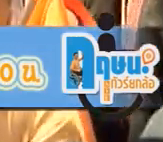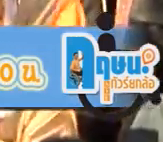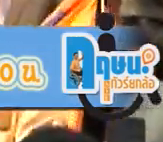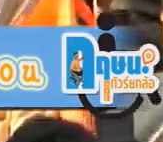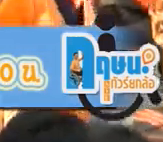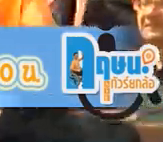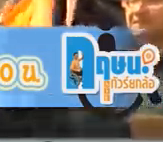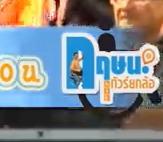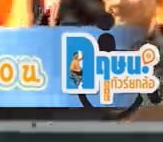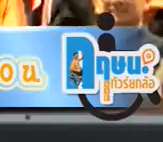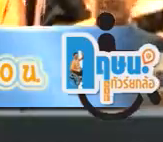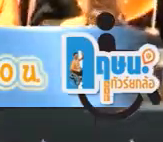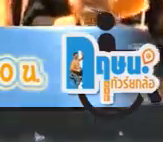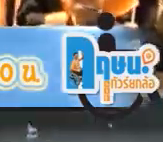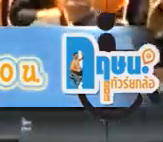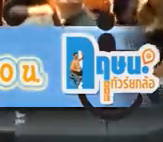สวสดีครับ